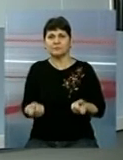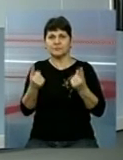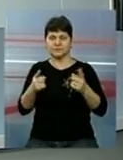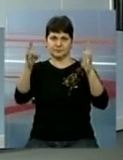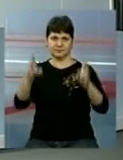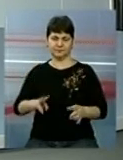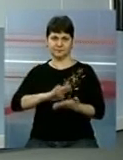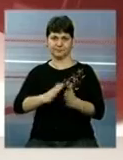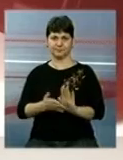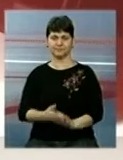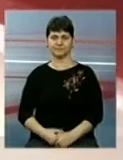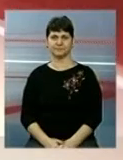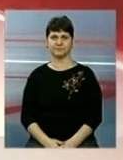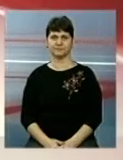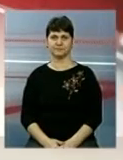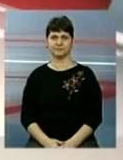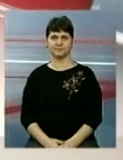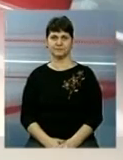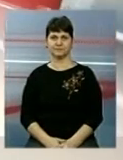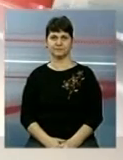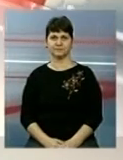надзвичайної ситуації.